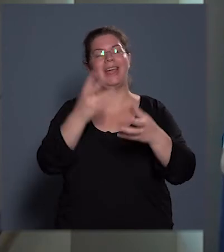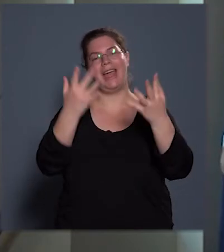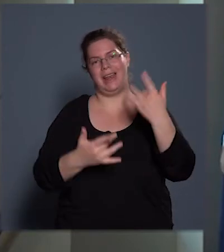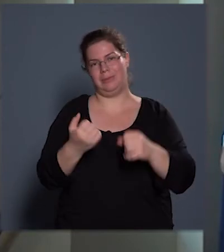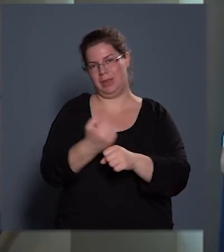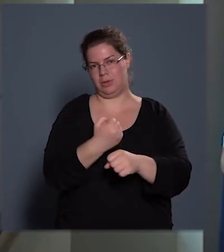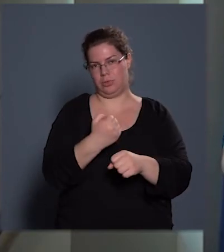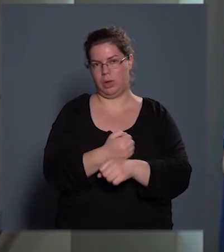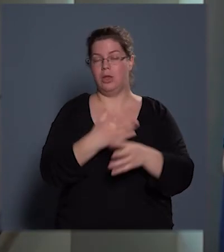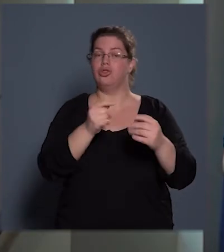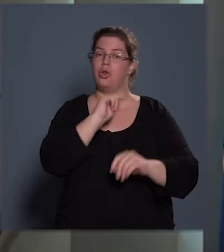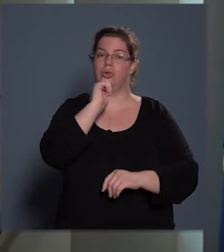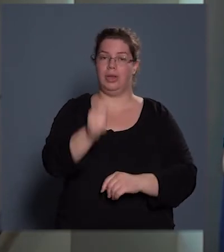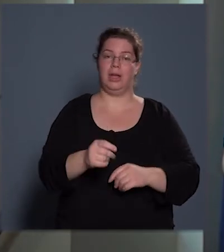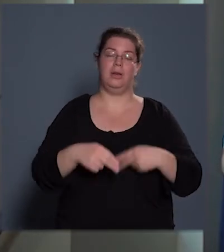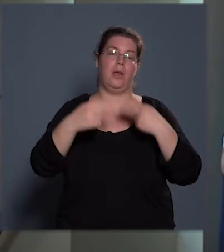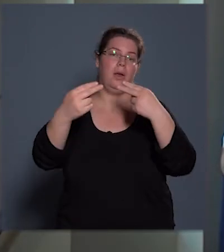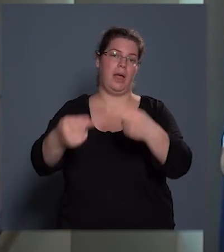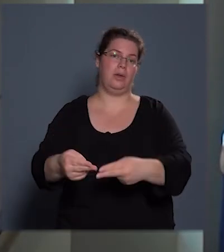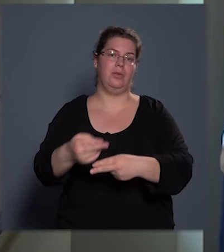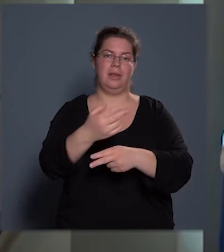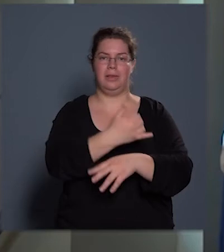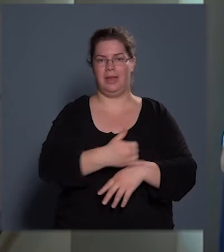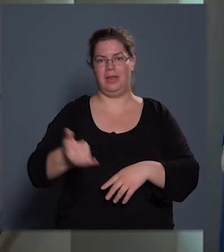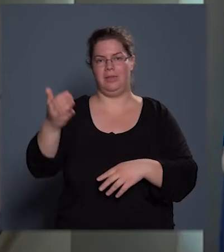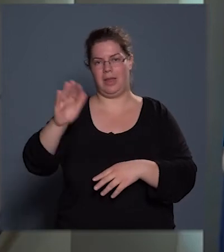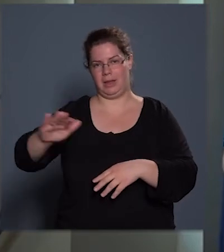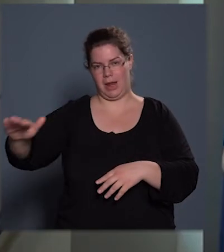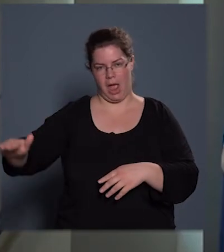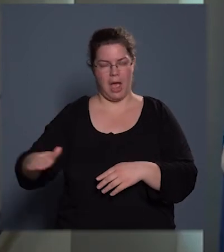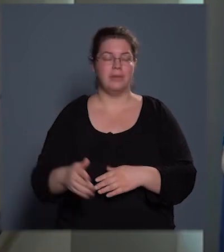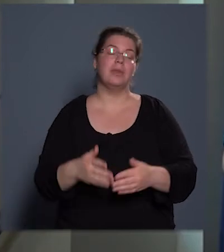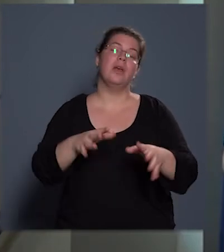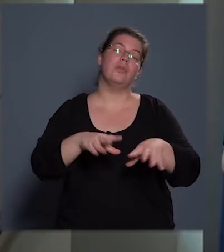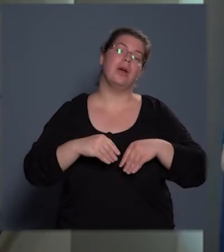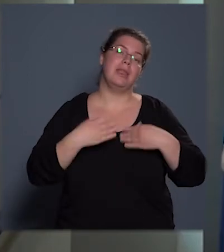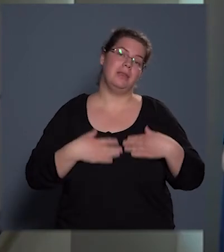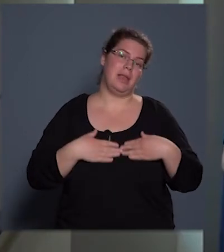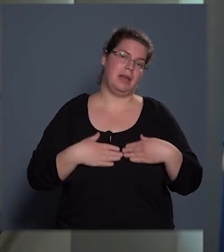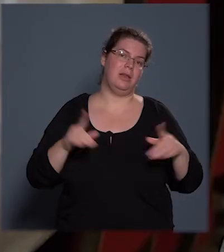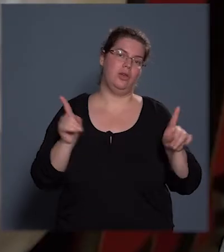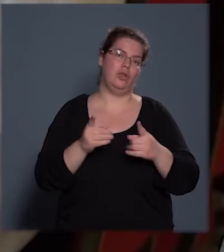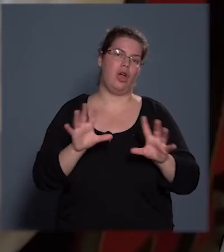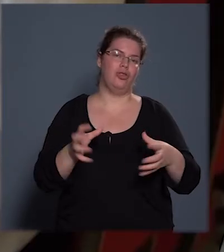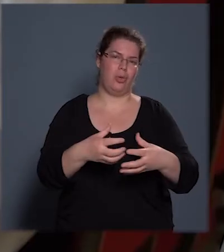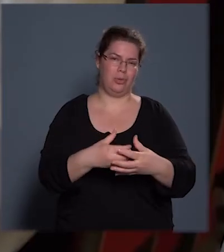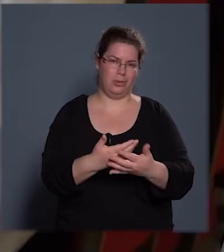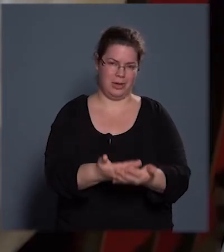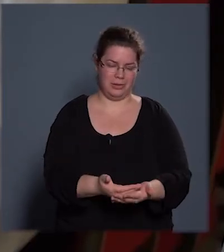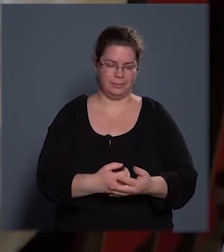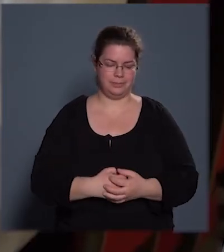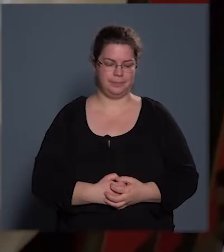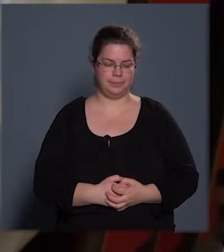munkát, sok sikert az elkövetkezendő esztendőkre. Fogadjátok szeretettel dalcsokrunkat!